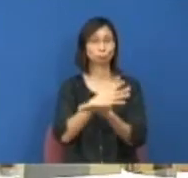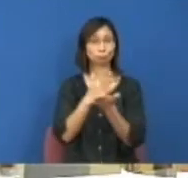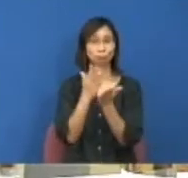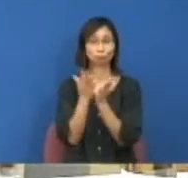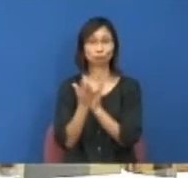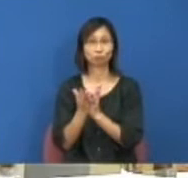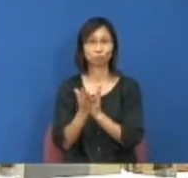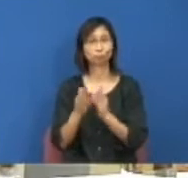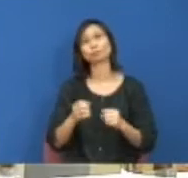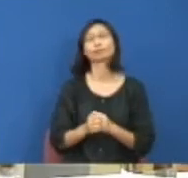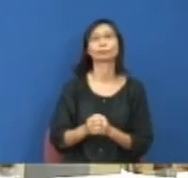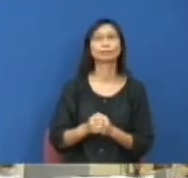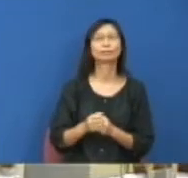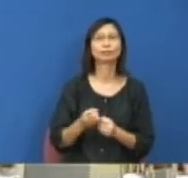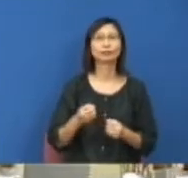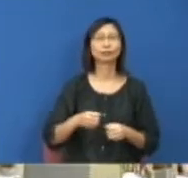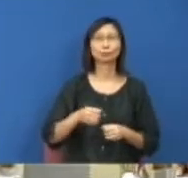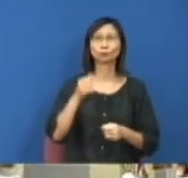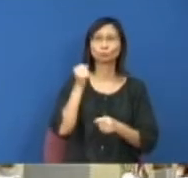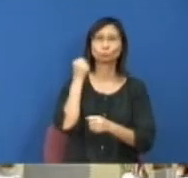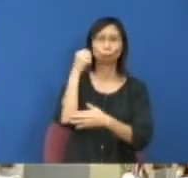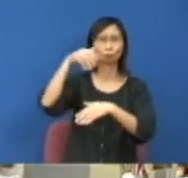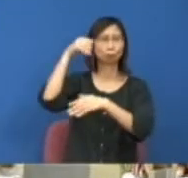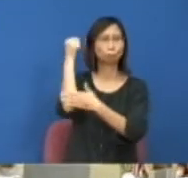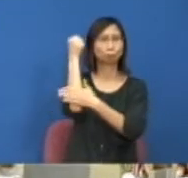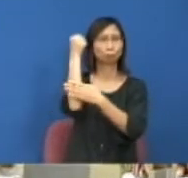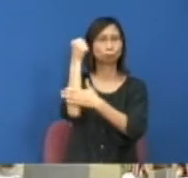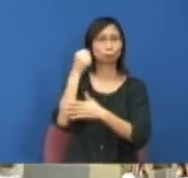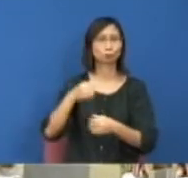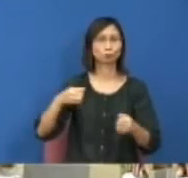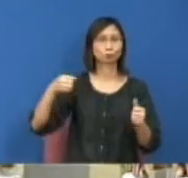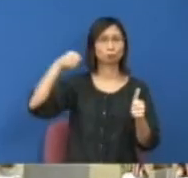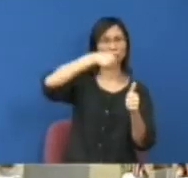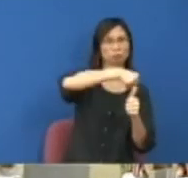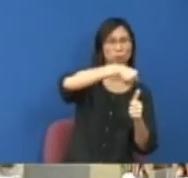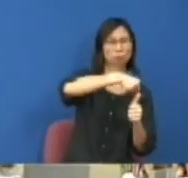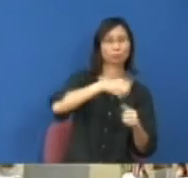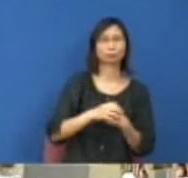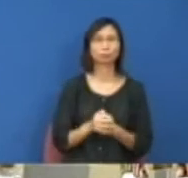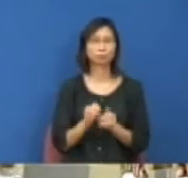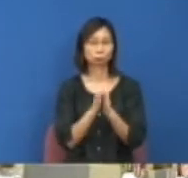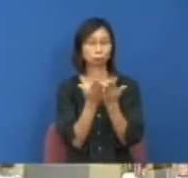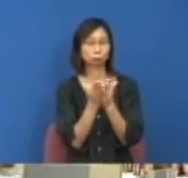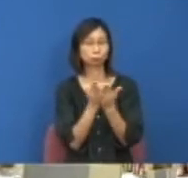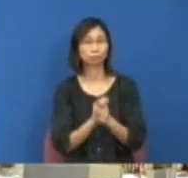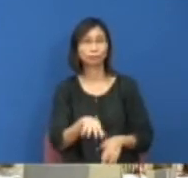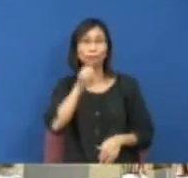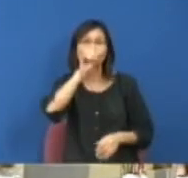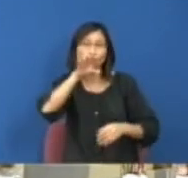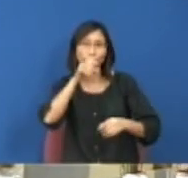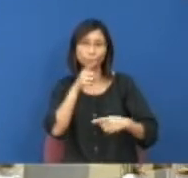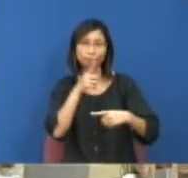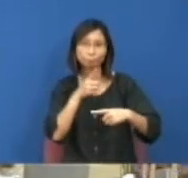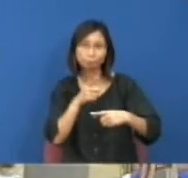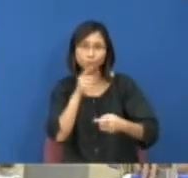及有曬勇武和暴力抗爭政治。知識論述的書本，講真的，絕對不